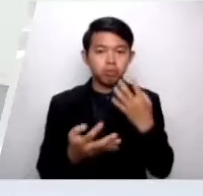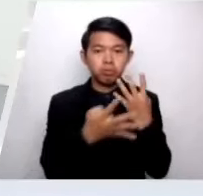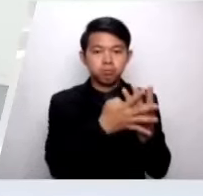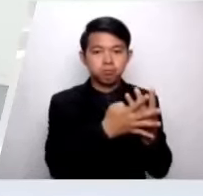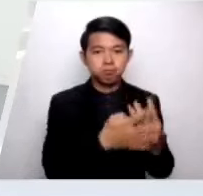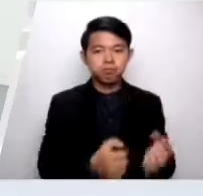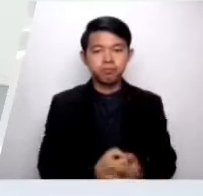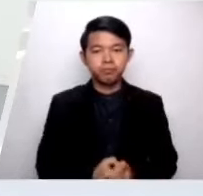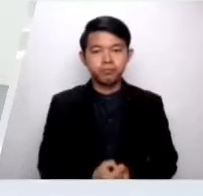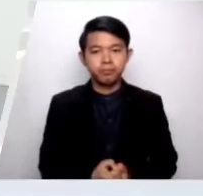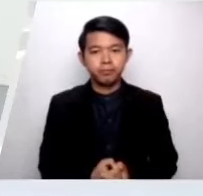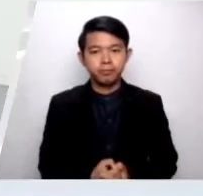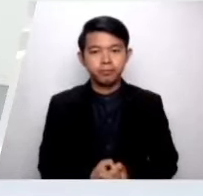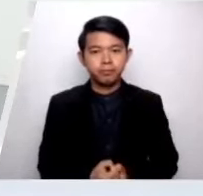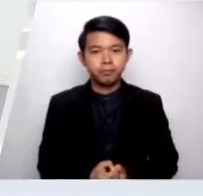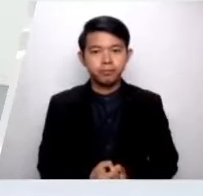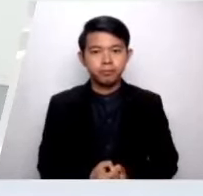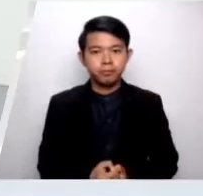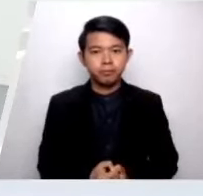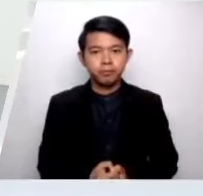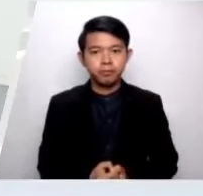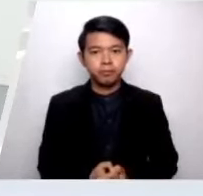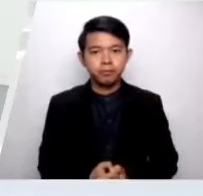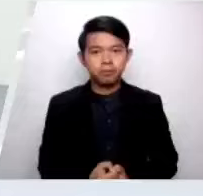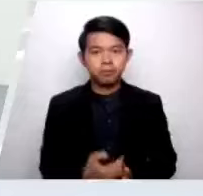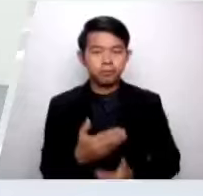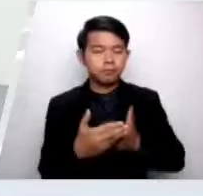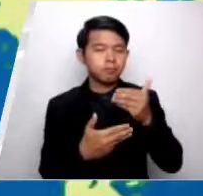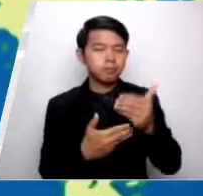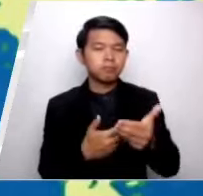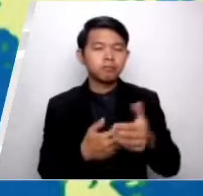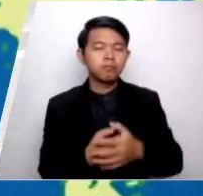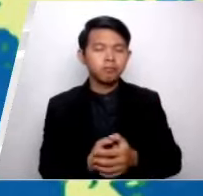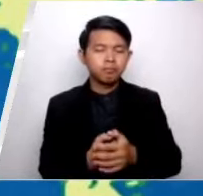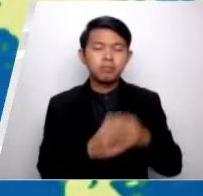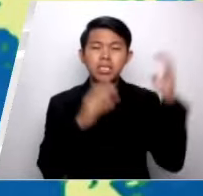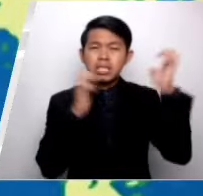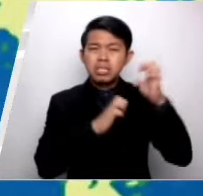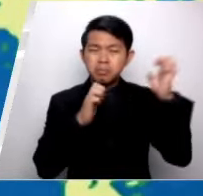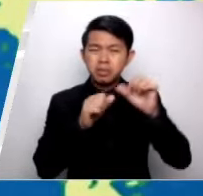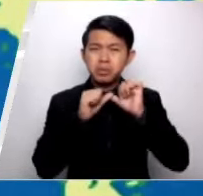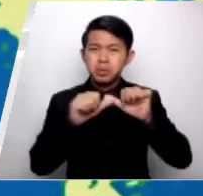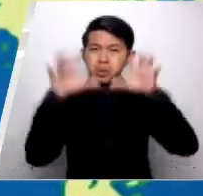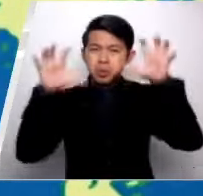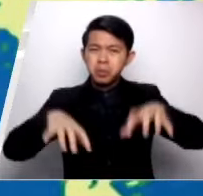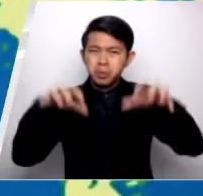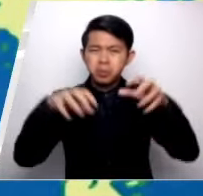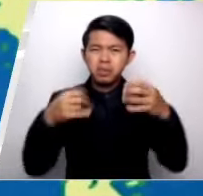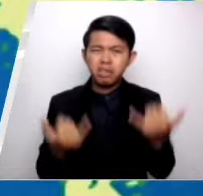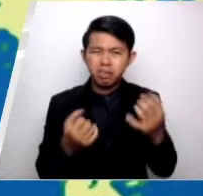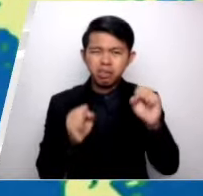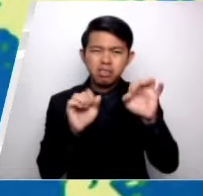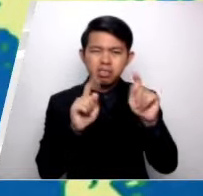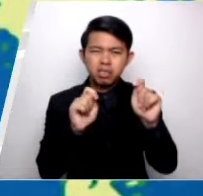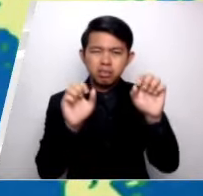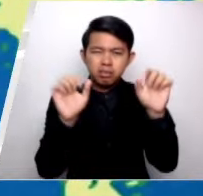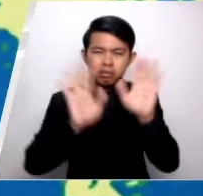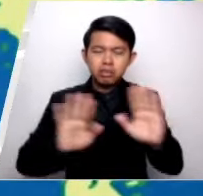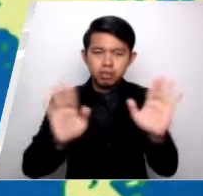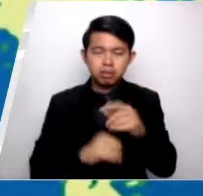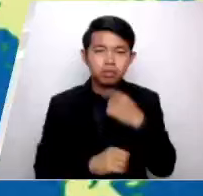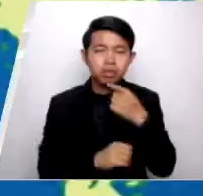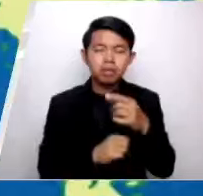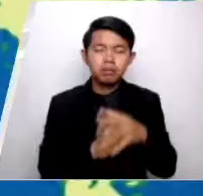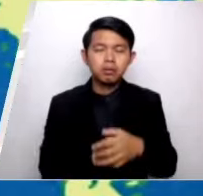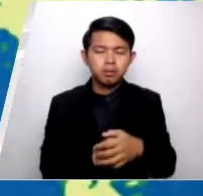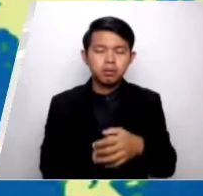Mga kapuso, asahan pa rin ng maulang panahon ngayong weekend. Base sa datos ng Metro Weather, may tsansa ng ulan bukas sa Central at